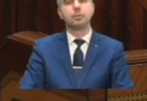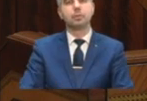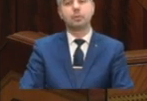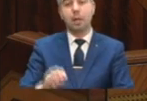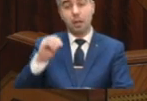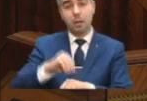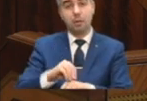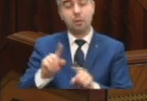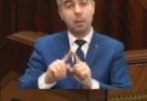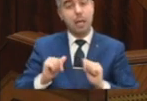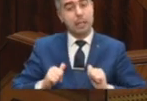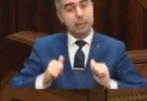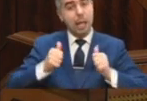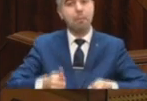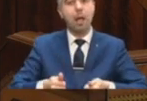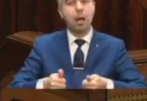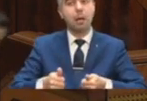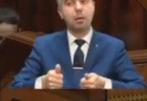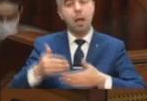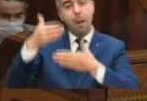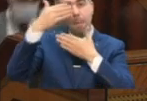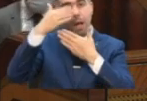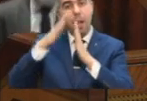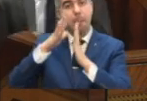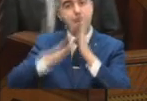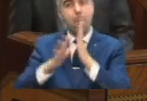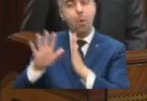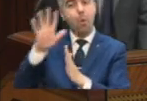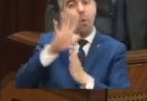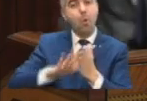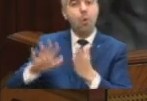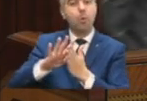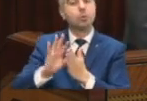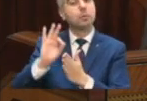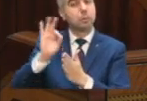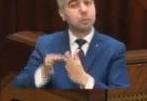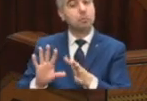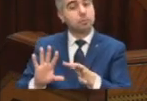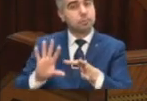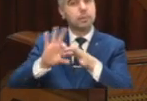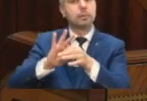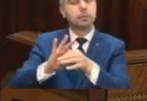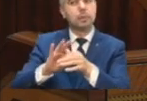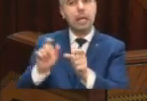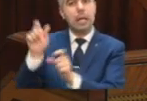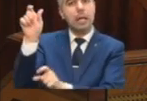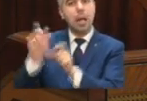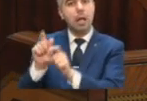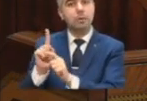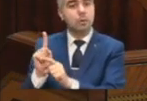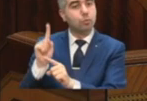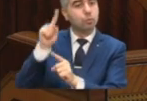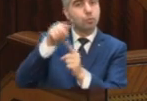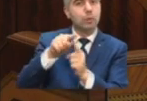كذلك بالتعبئة الوطنية لإنجاح ديال هذه العملية من قبل المواطنات والمواطنين، من الانخراط ديالهم والإقبال ديالهم على مراكز التلقيح من